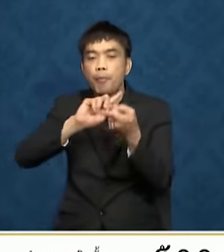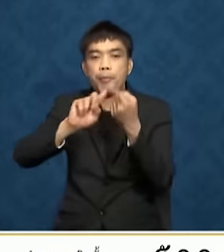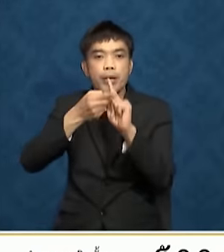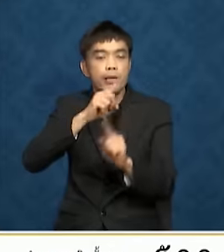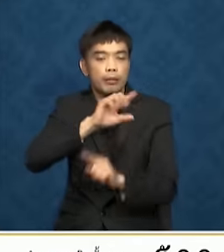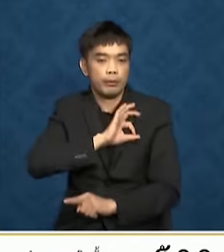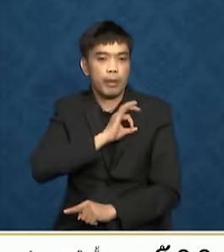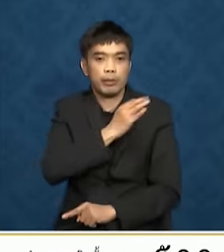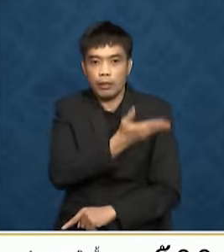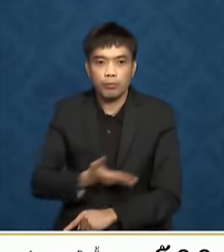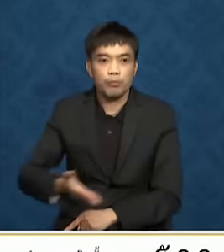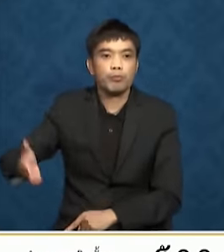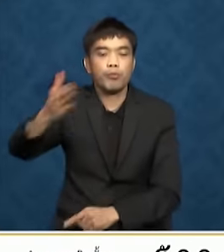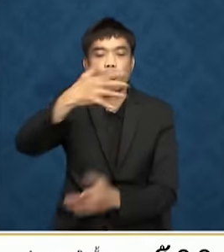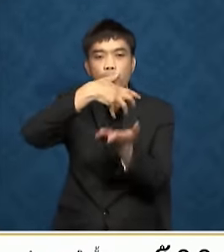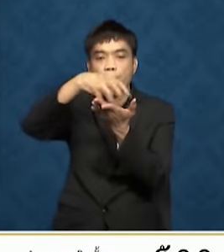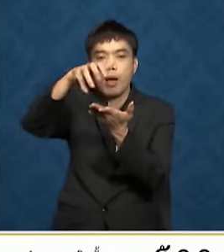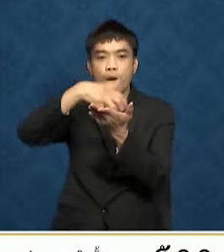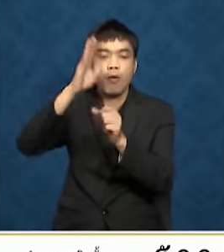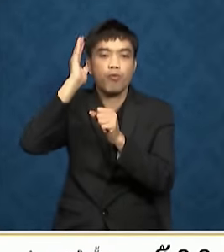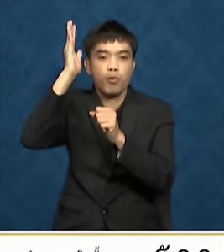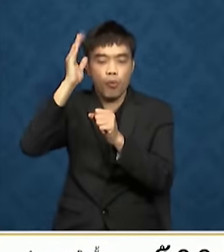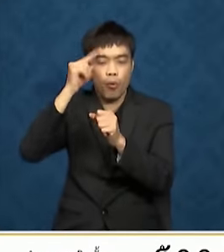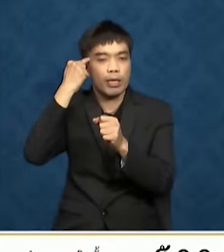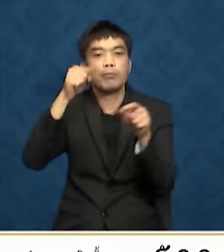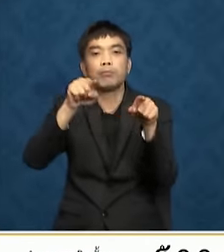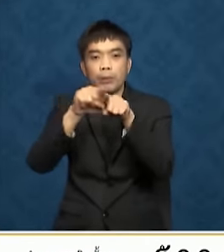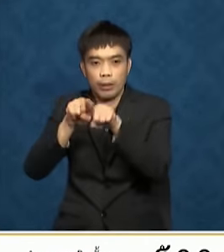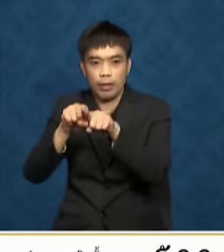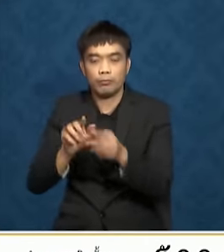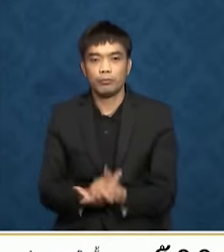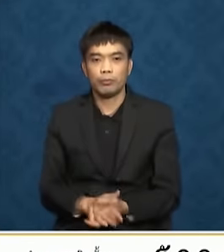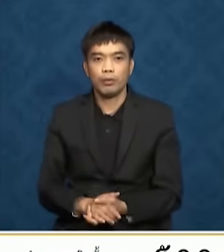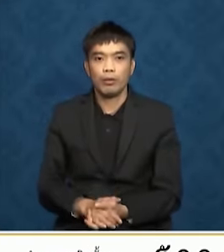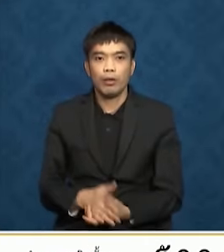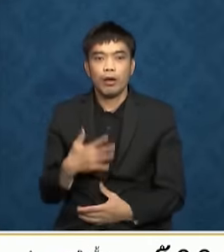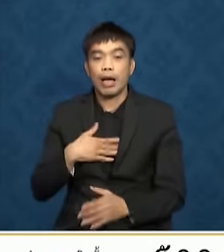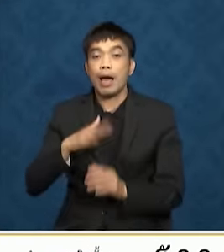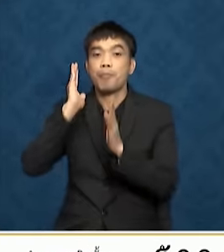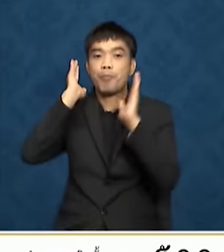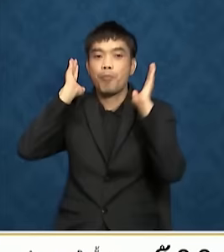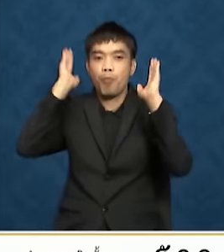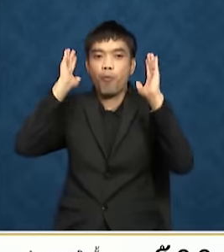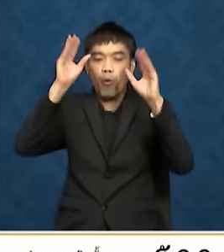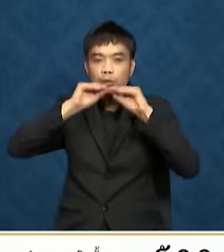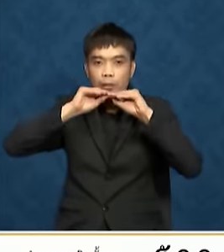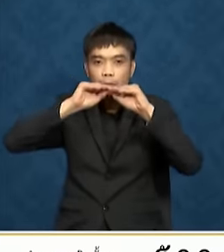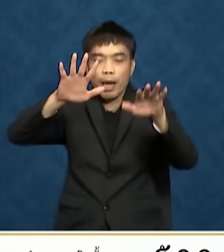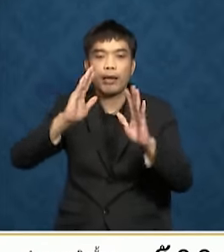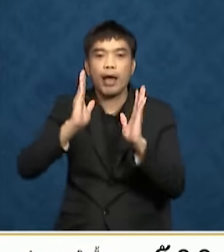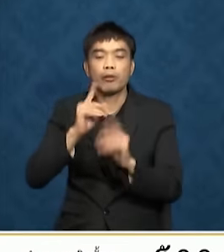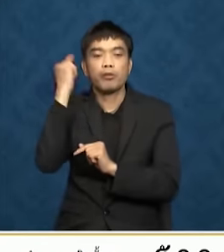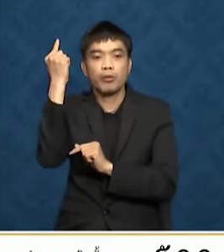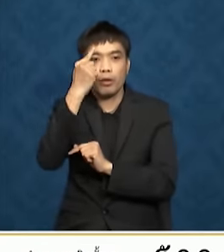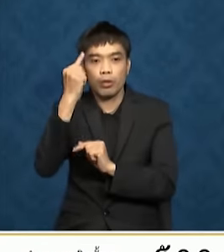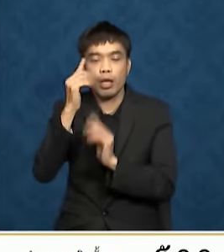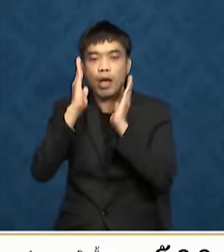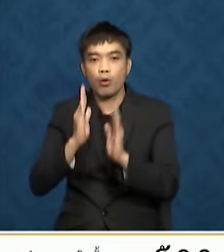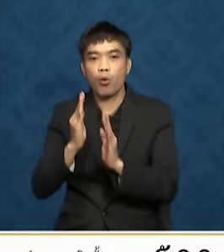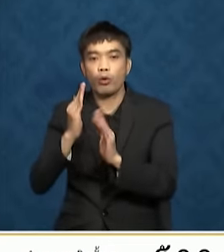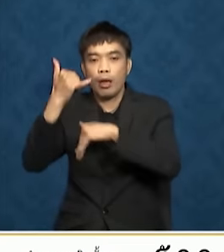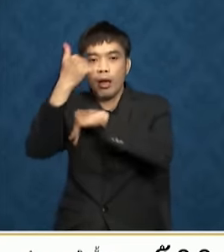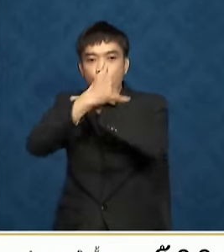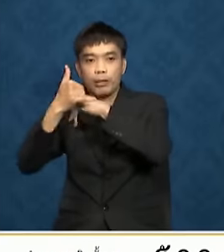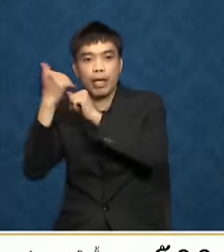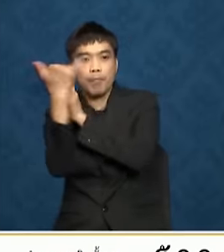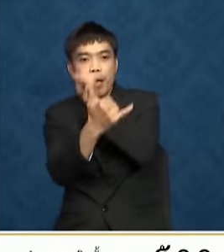คนนะครับรวมถึงคนที่อภิปรายก่อนผมก็ได้บอกว่าโหเรื่องของการโปรโมทในการท่องเที่ยวการทำให้นักท่องเที่ยวเข้ามาเยอะๆในการกระตุ้น